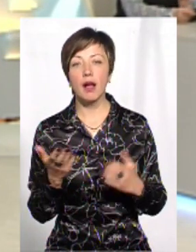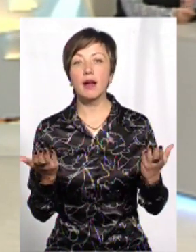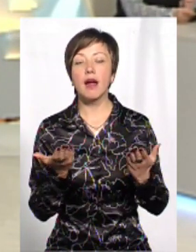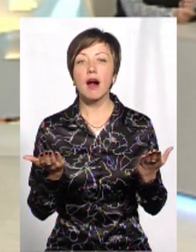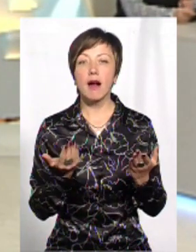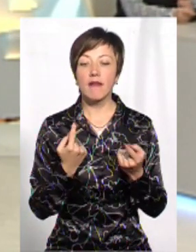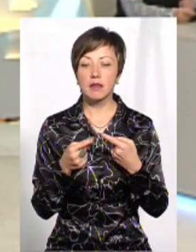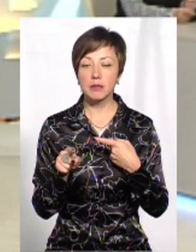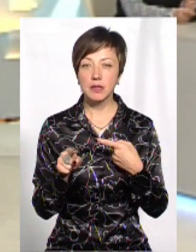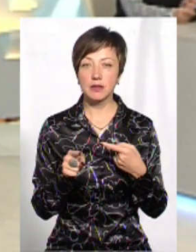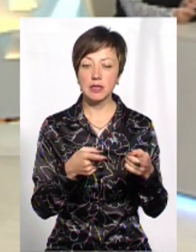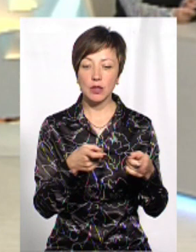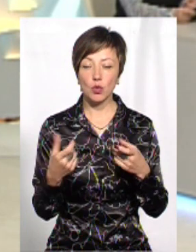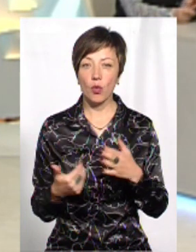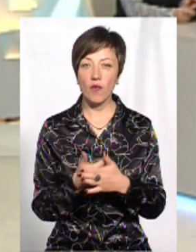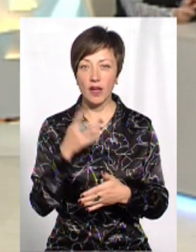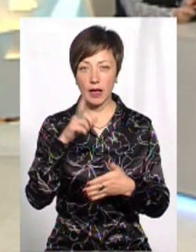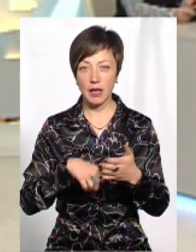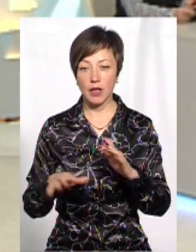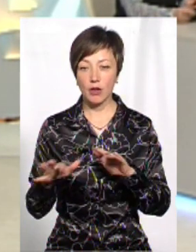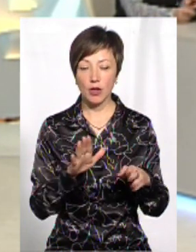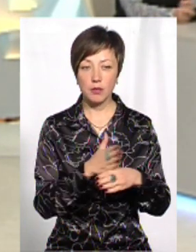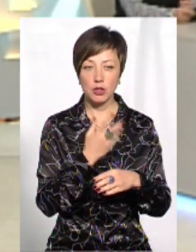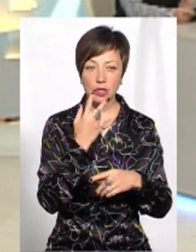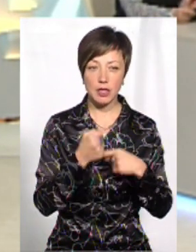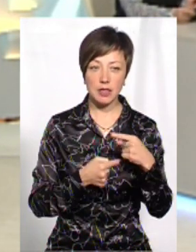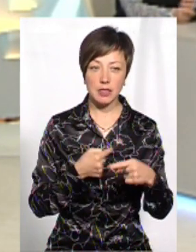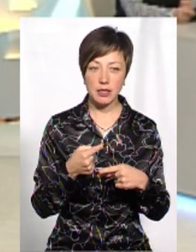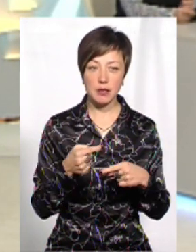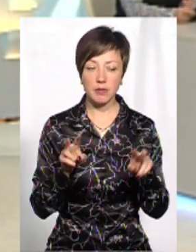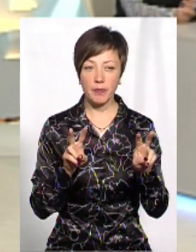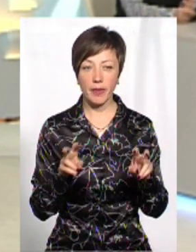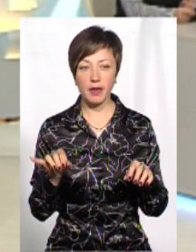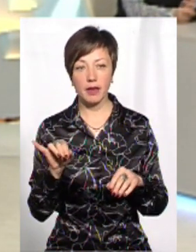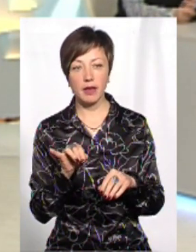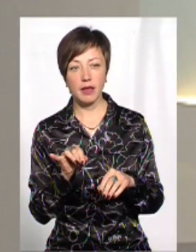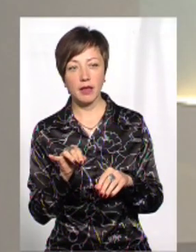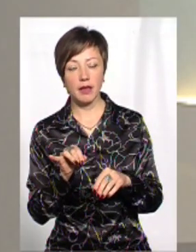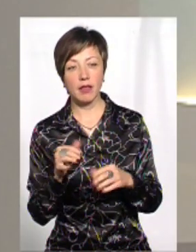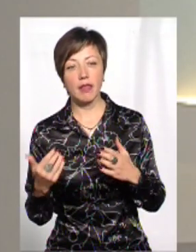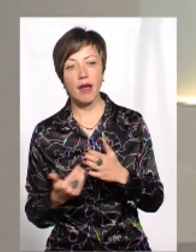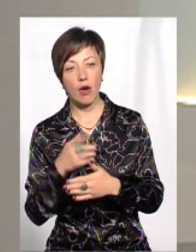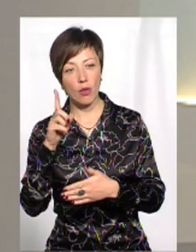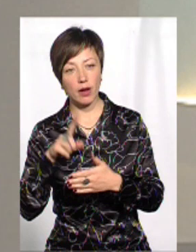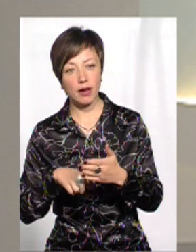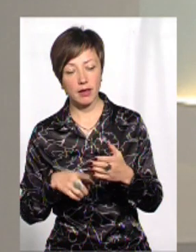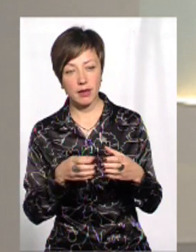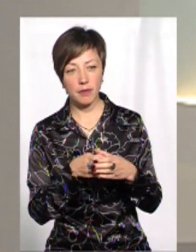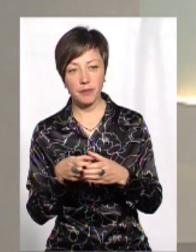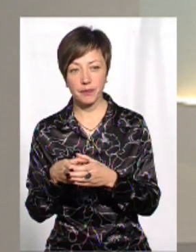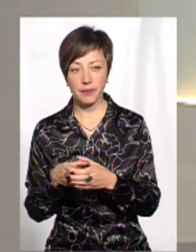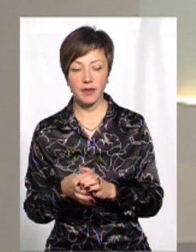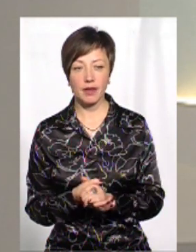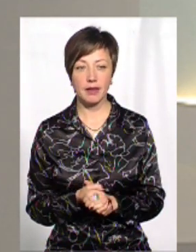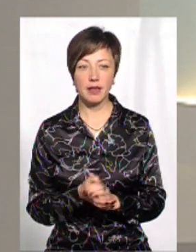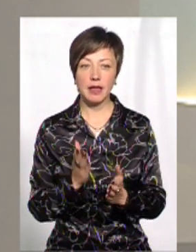нових релігійних рухів між традиційними, називаємо їх так, і неорелігіями? Чи є якісь нові